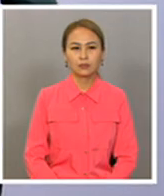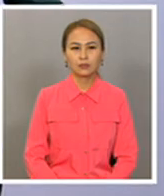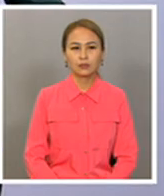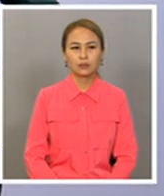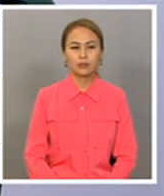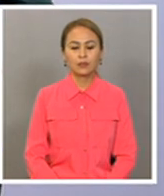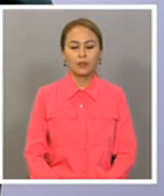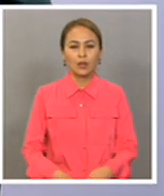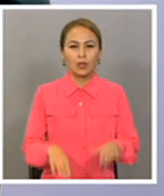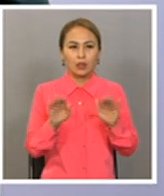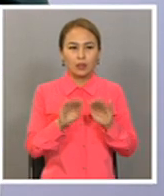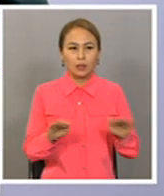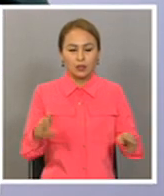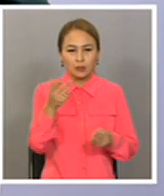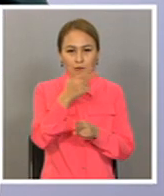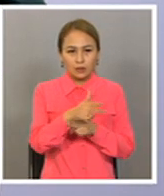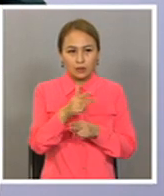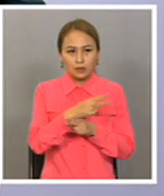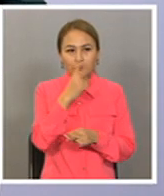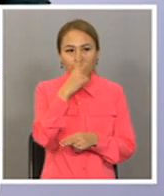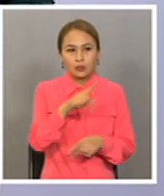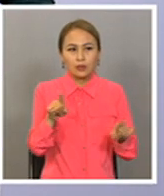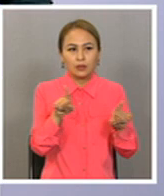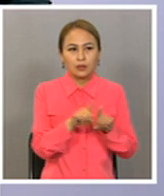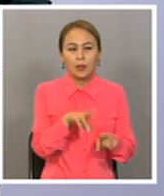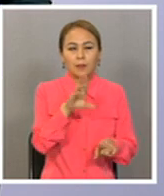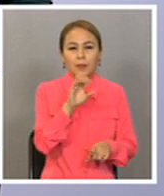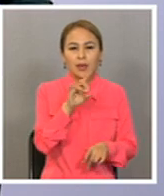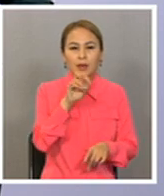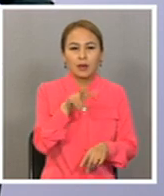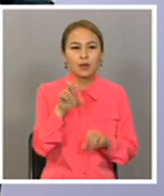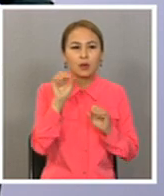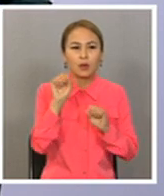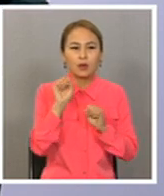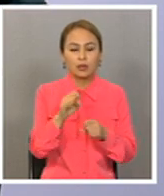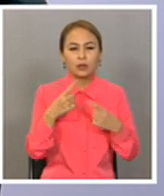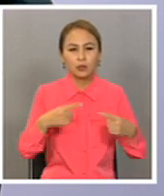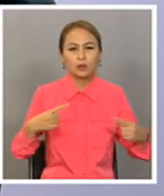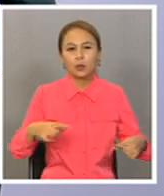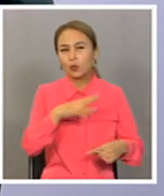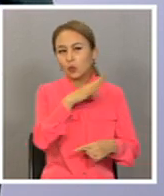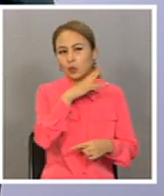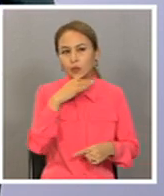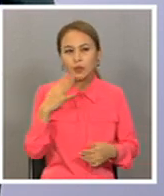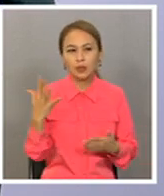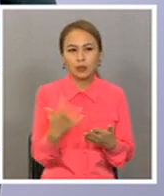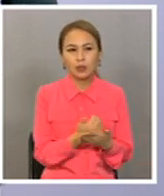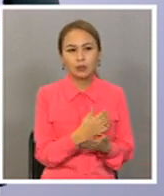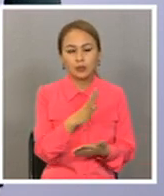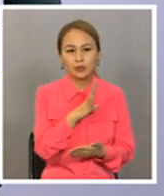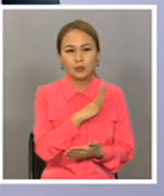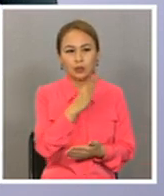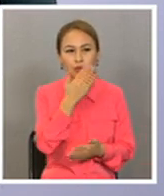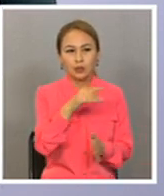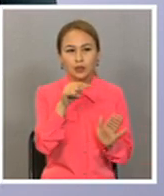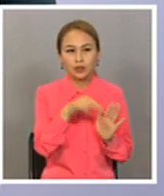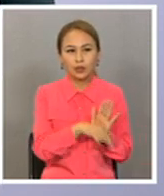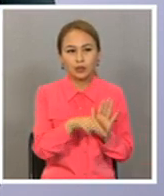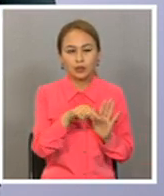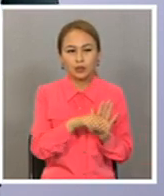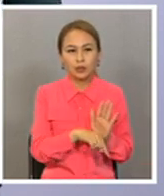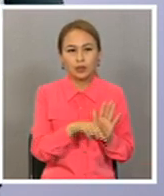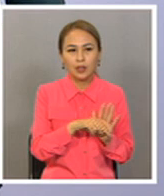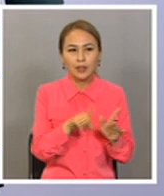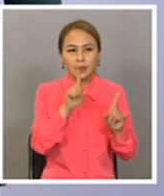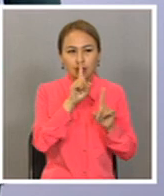Балалар, бейне жазбадан көргендеріңіздей, Берел қорғанынан көп деген жәдігерлер табылды. Соның ішінде